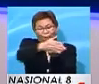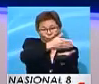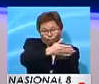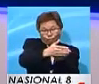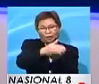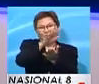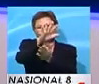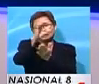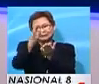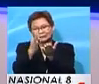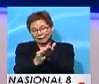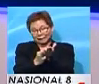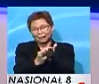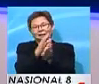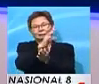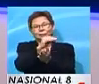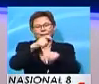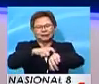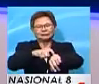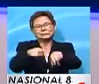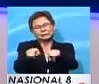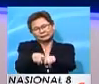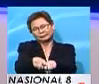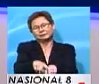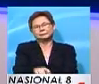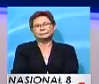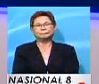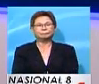adalah 5 sen seunit bagi tempoh